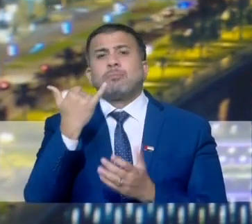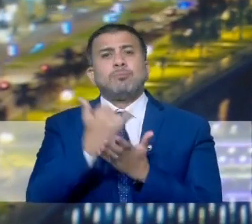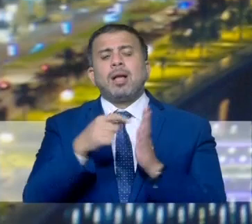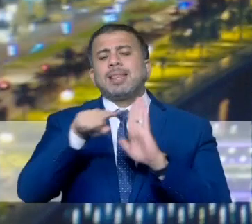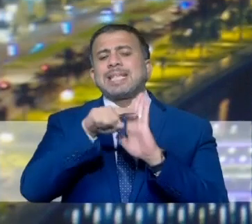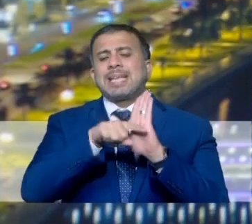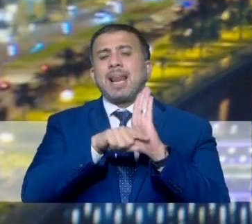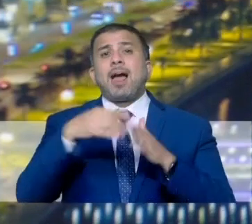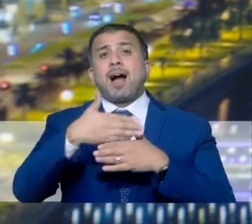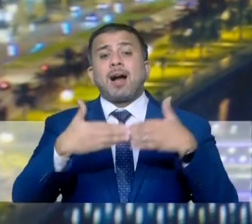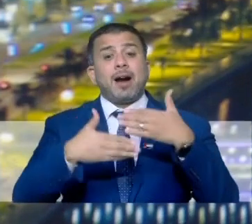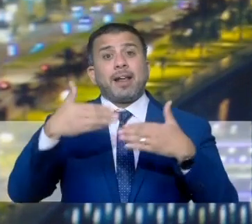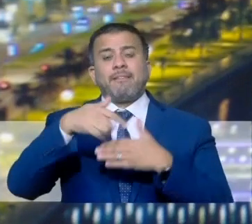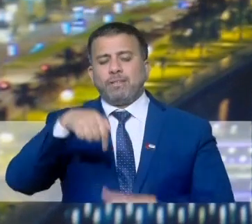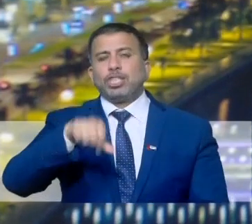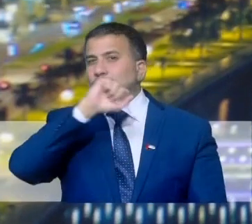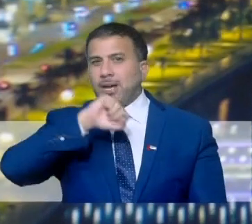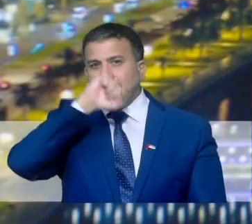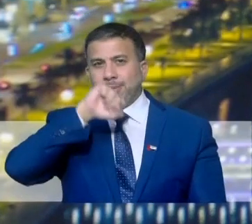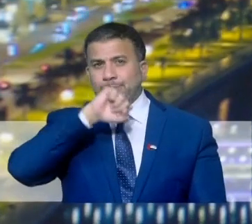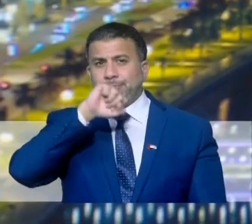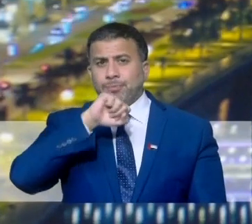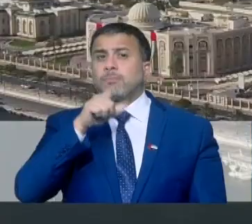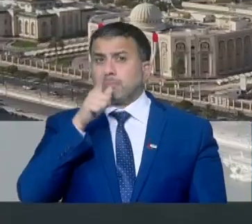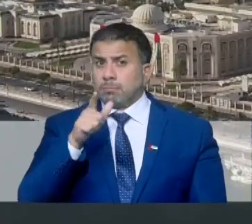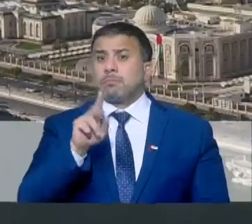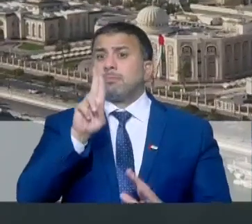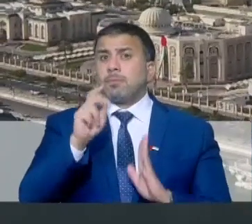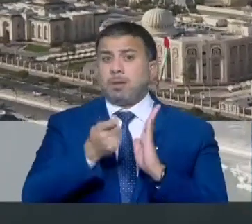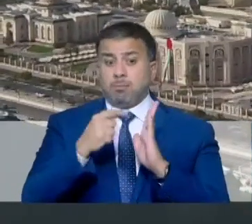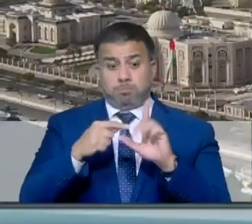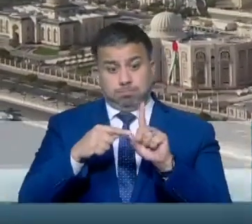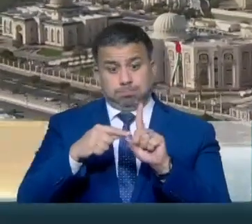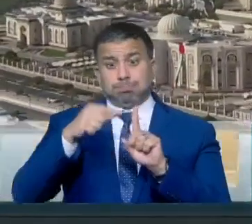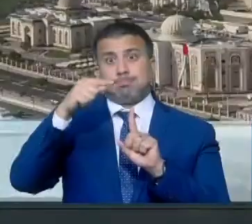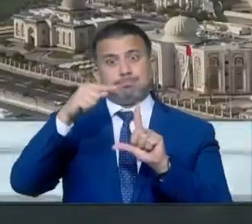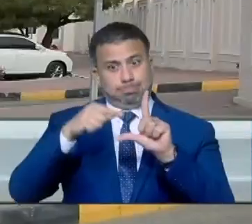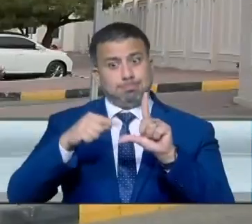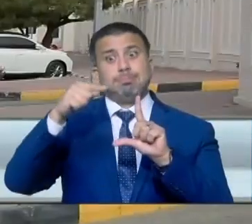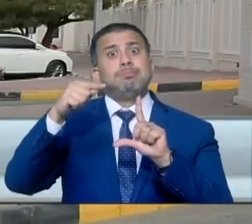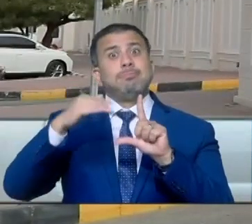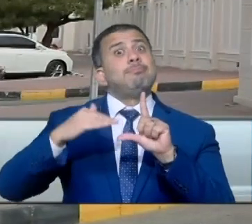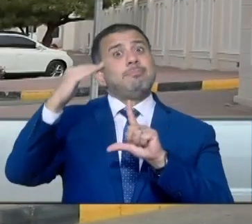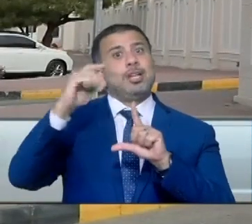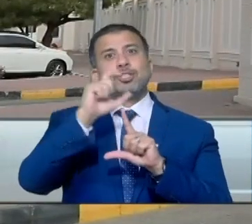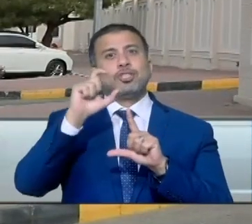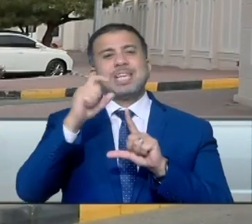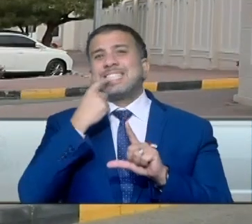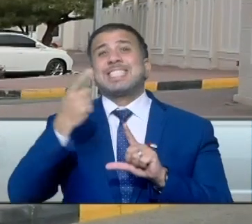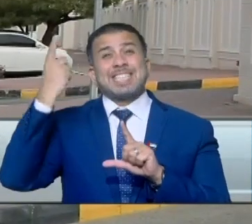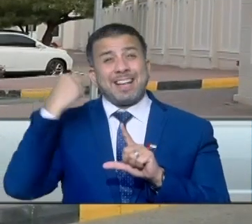التسجيل العقاري في إمارة الشارقة. وتشكل هذه النتائج ارتفاعا مقارنة بشهر يناير من العام